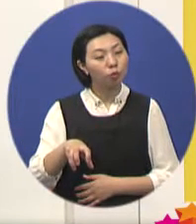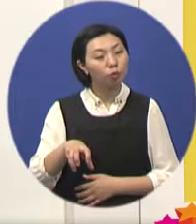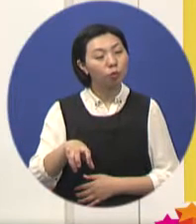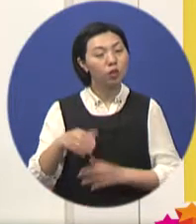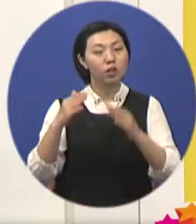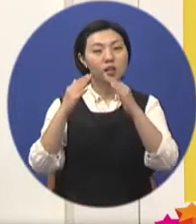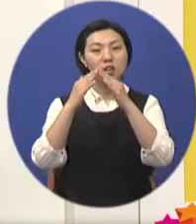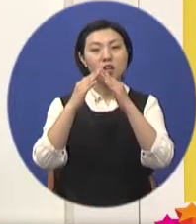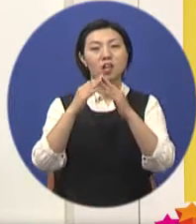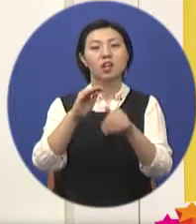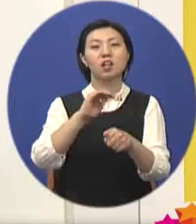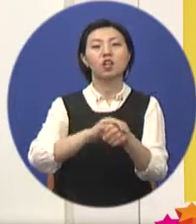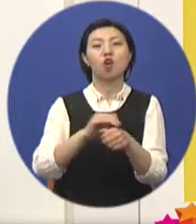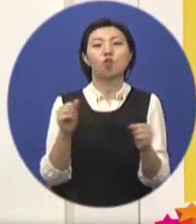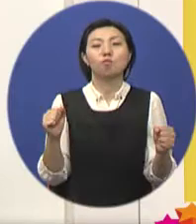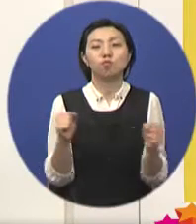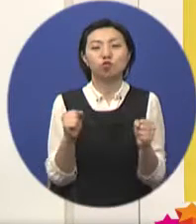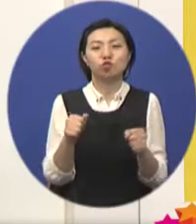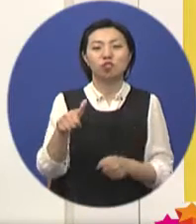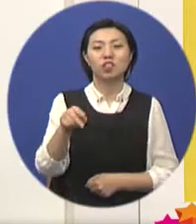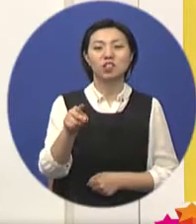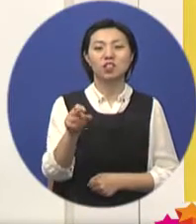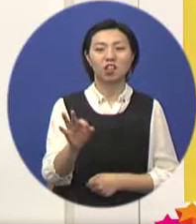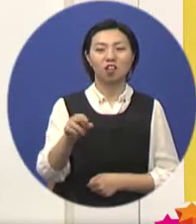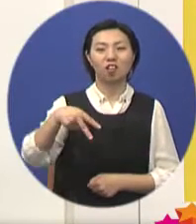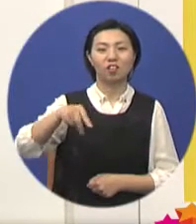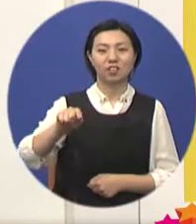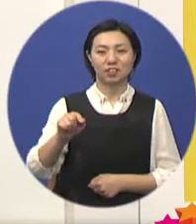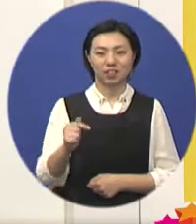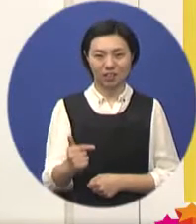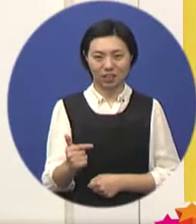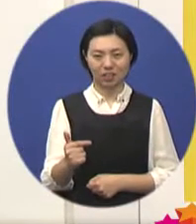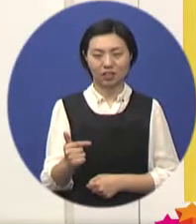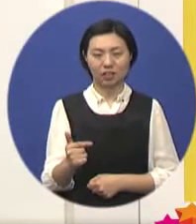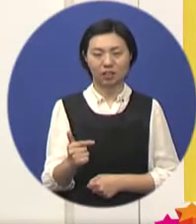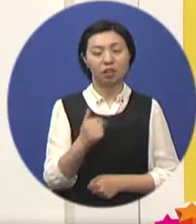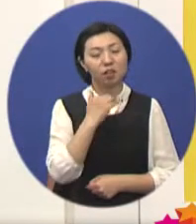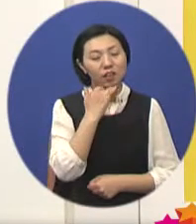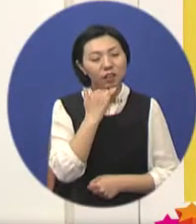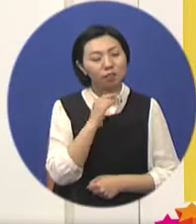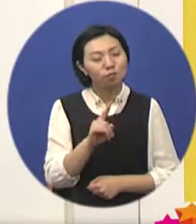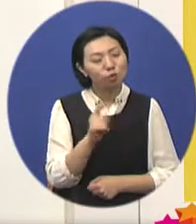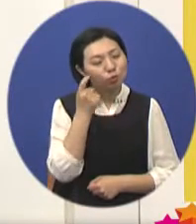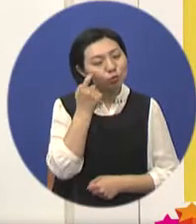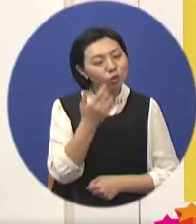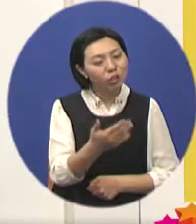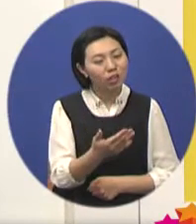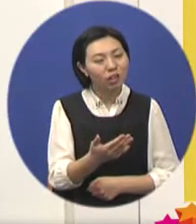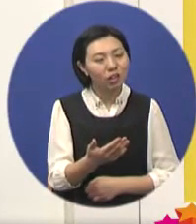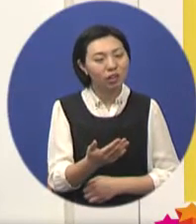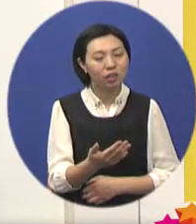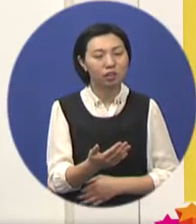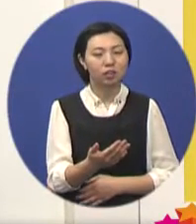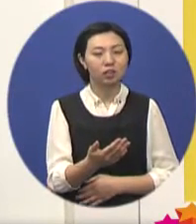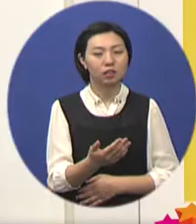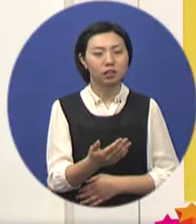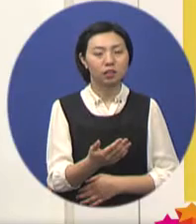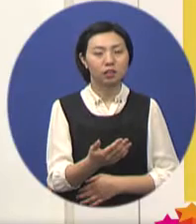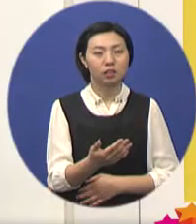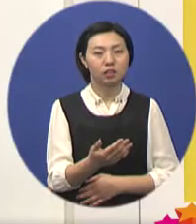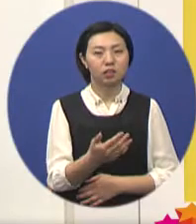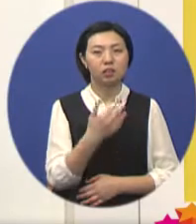경북 경산이에요. 경북 경산이에요. 예. 어머니, 매학년 몇 반이세요?